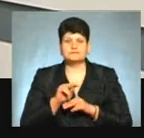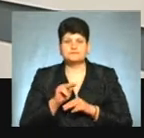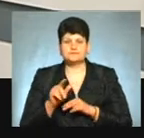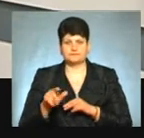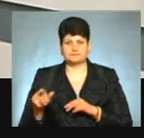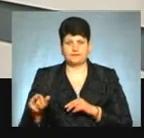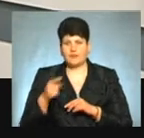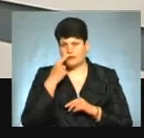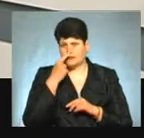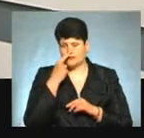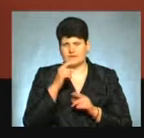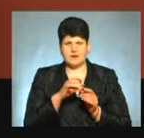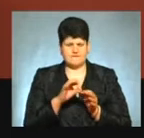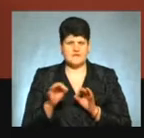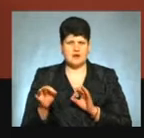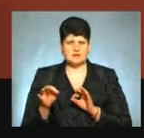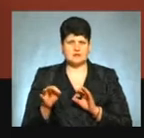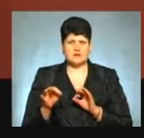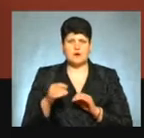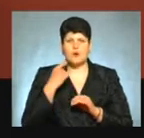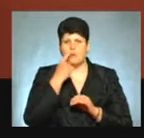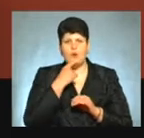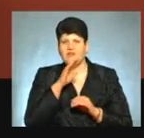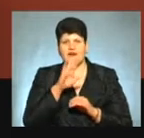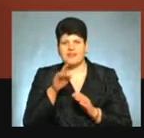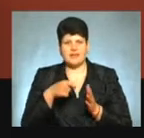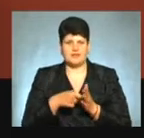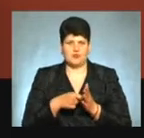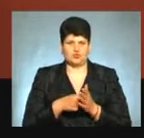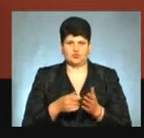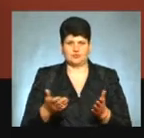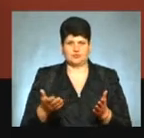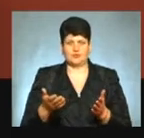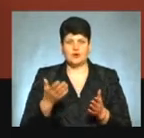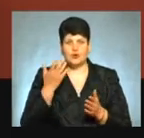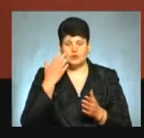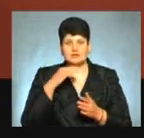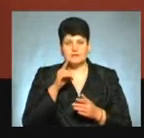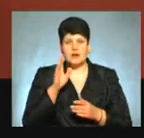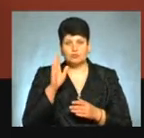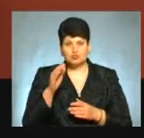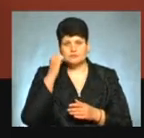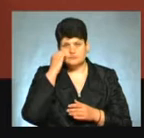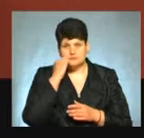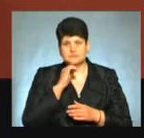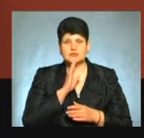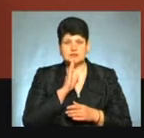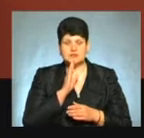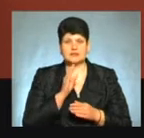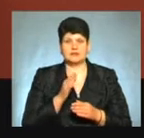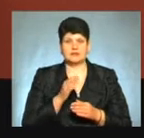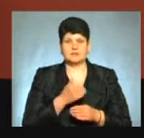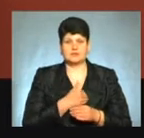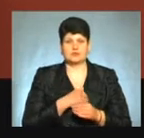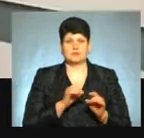помітьте, зовсім недавна фраза Мосійчук «мова не нагодує». Знаєте, колись вона стане літньою жіночкою, я бажаю, щоб її здали в